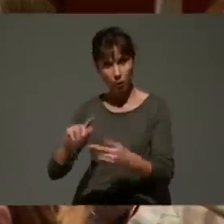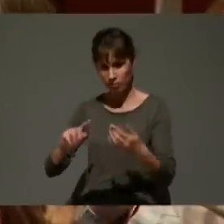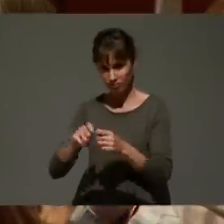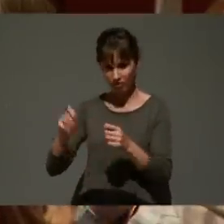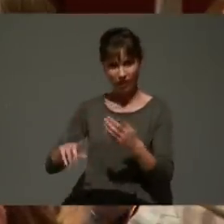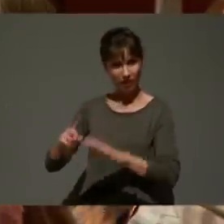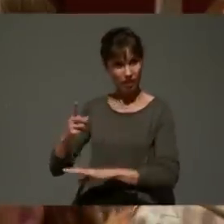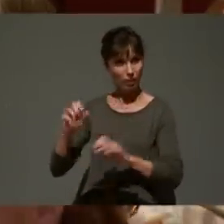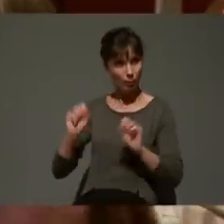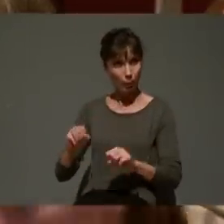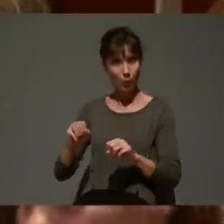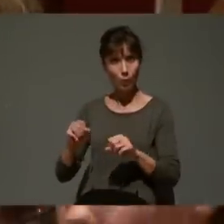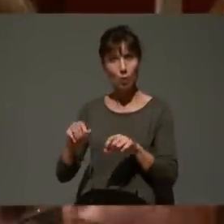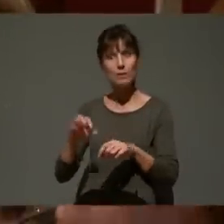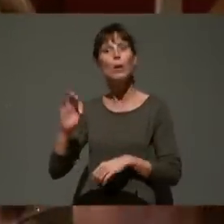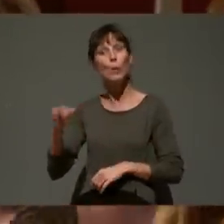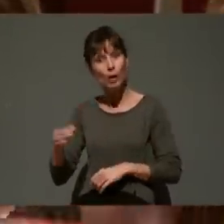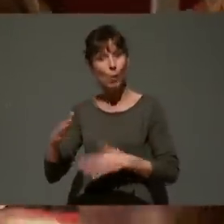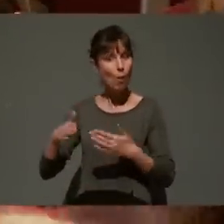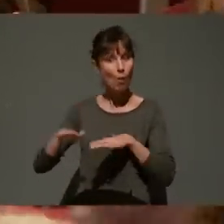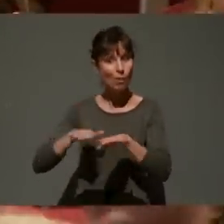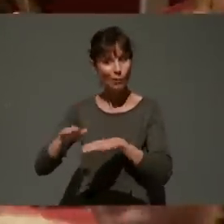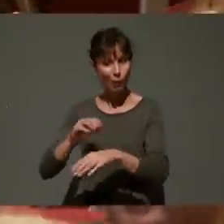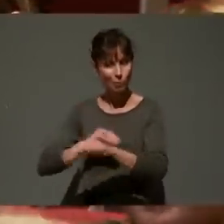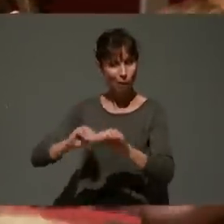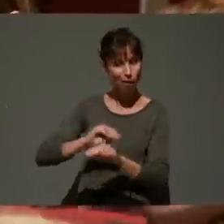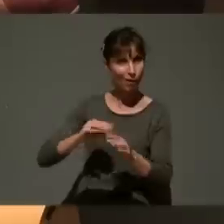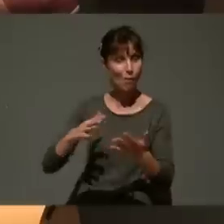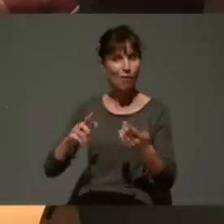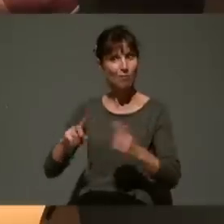définitivement, et avec quelle méthode ? Merci.